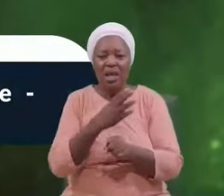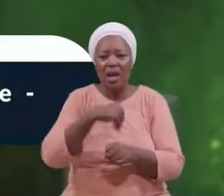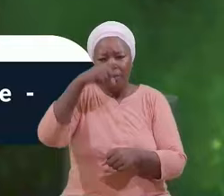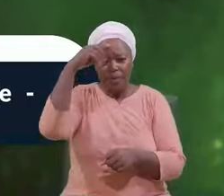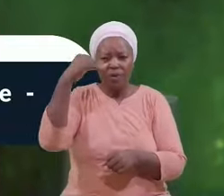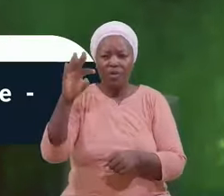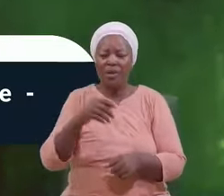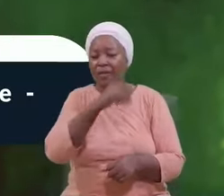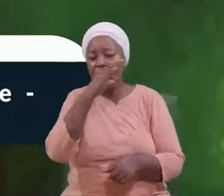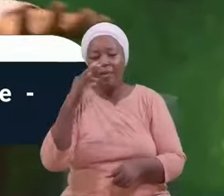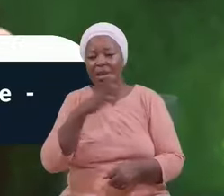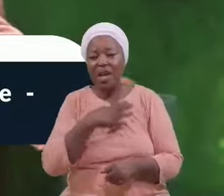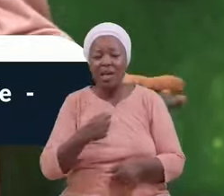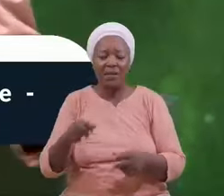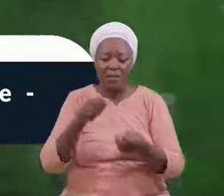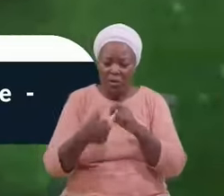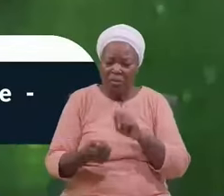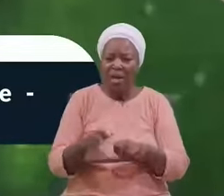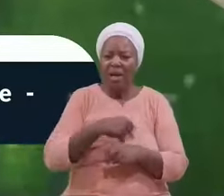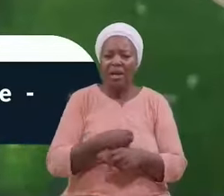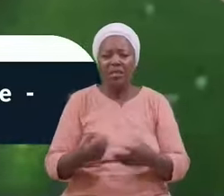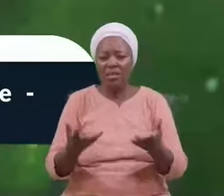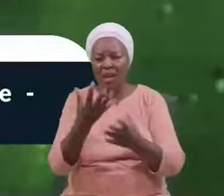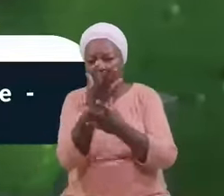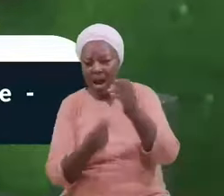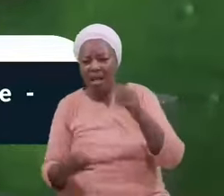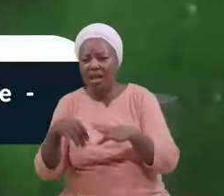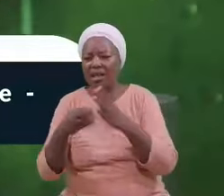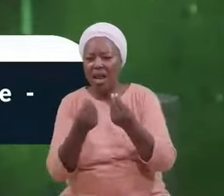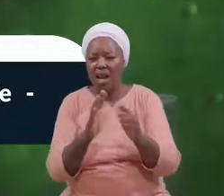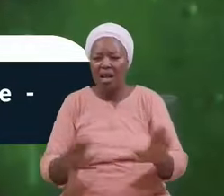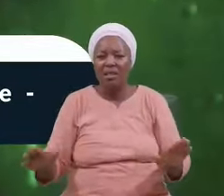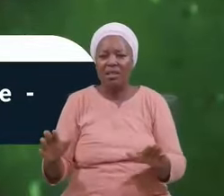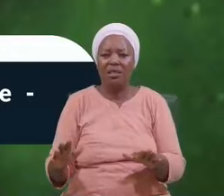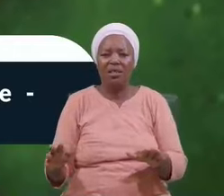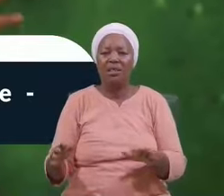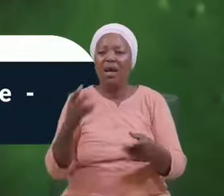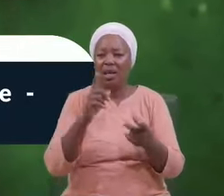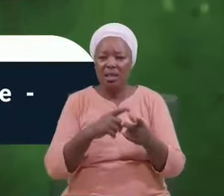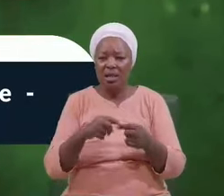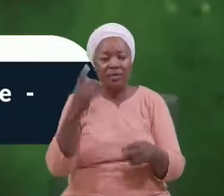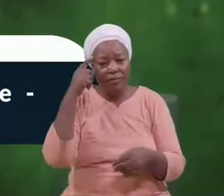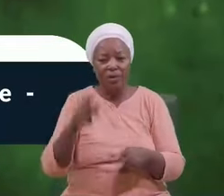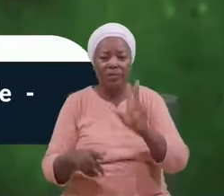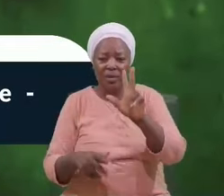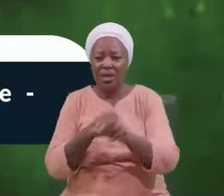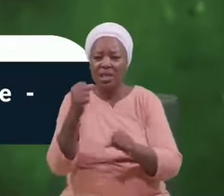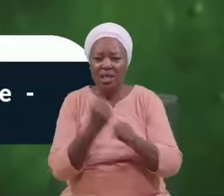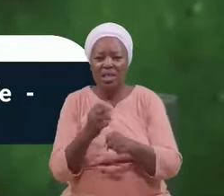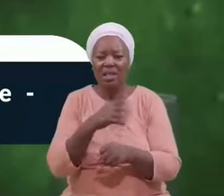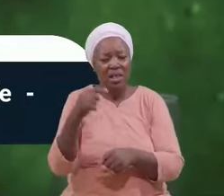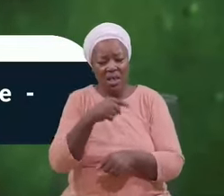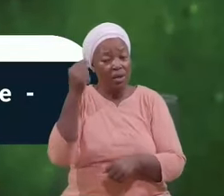cause de la famine et la sécheresse et l'aridité de 3 ans.